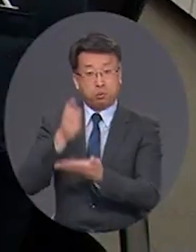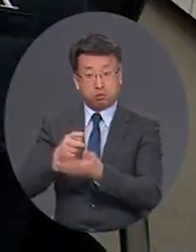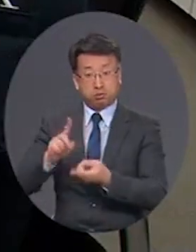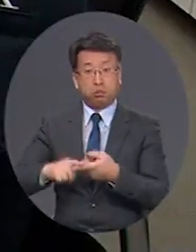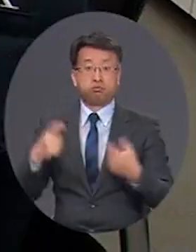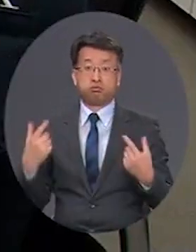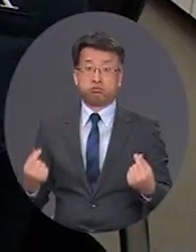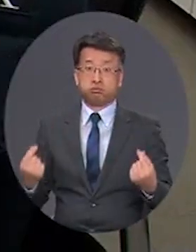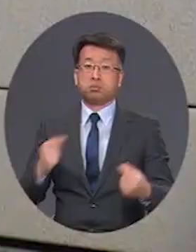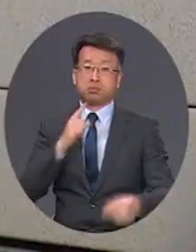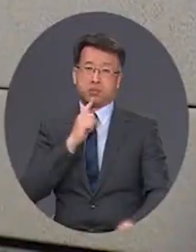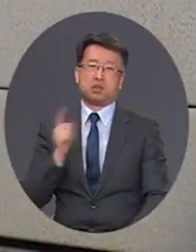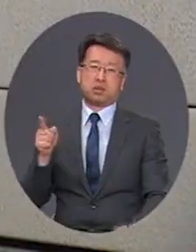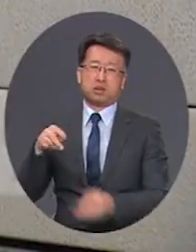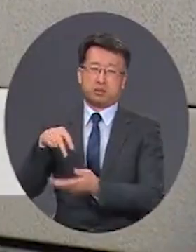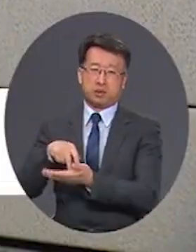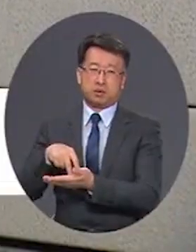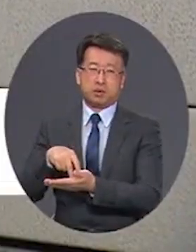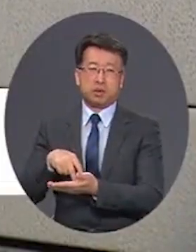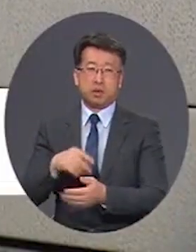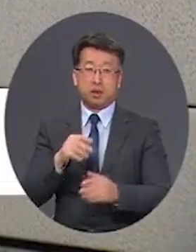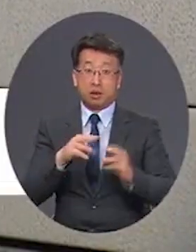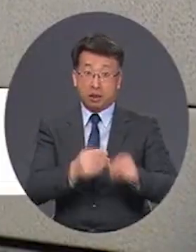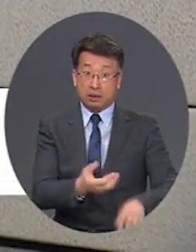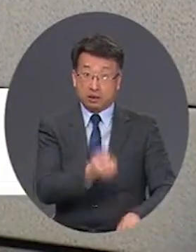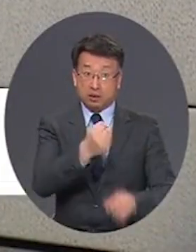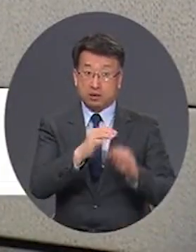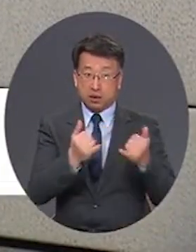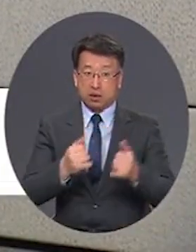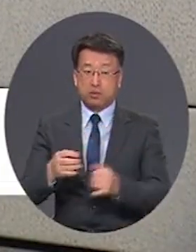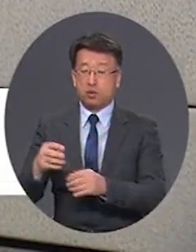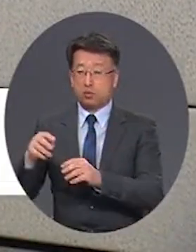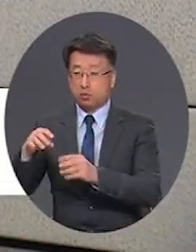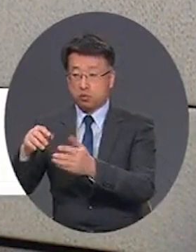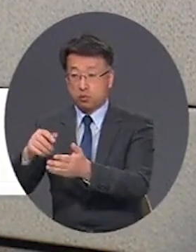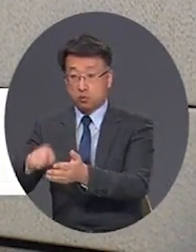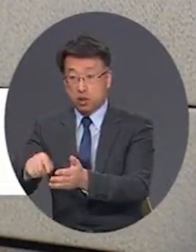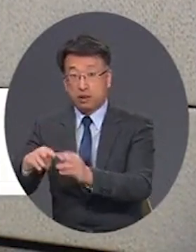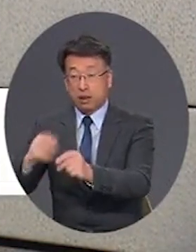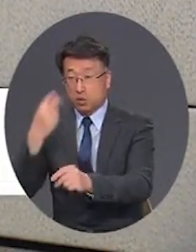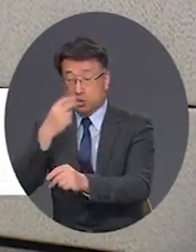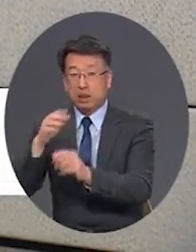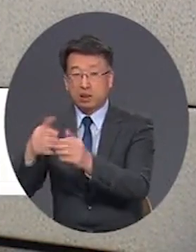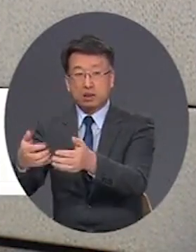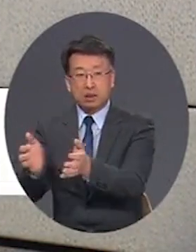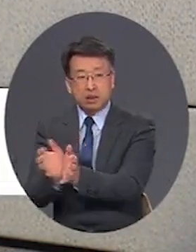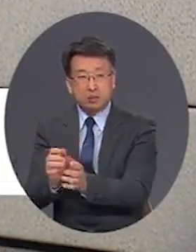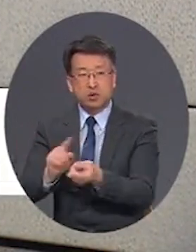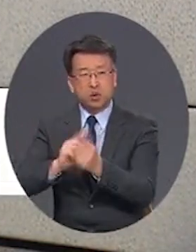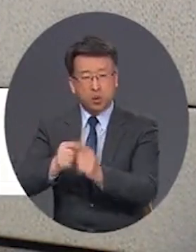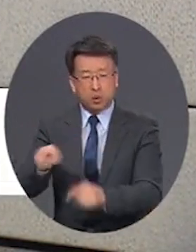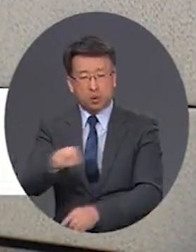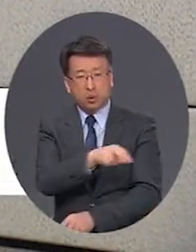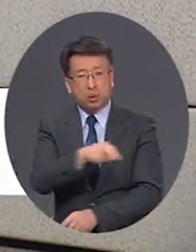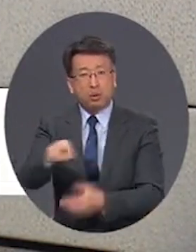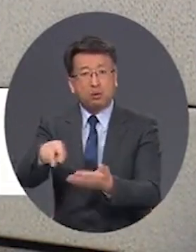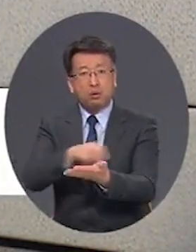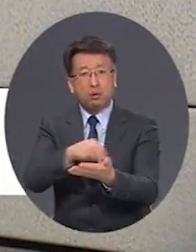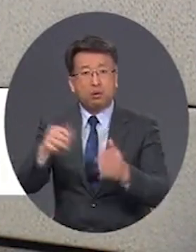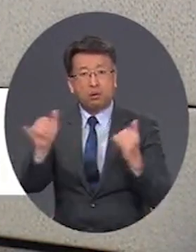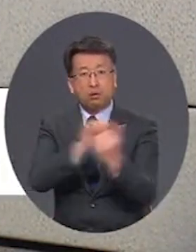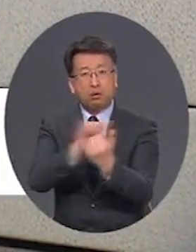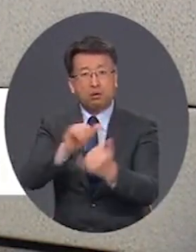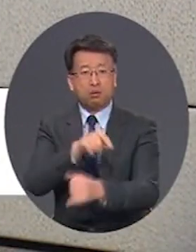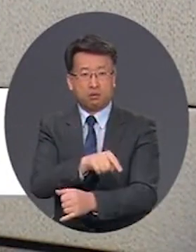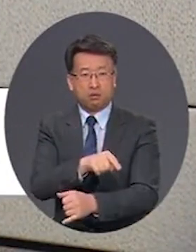진행했다는 입장입니다. 소유자하고 이제 그 물건 조사를 하기 위한 팀들하고는 이제 개별적인 연락을